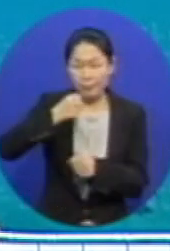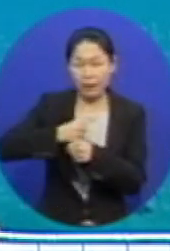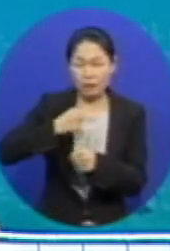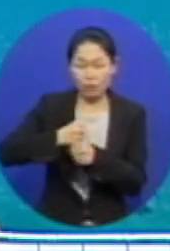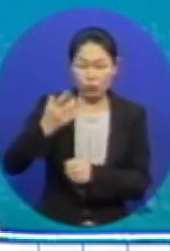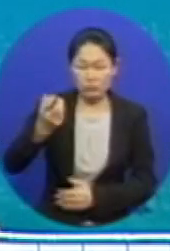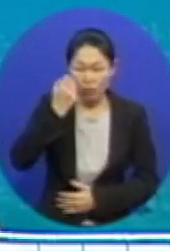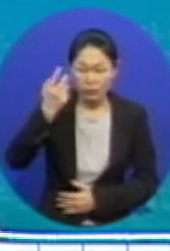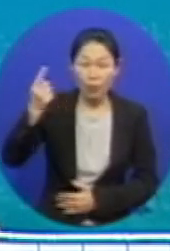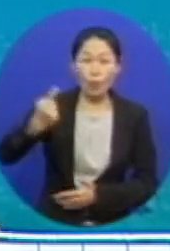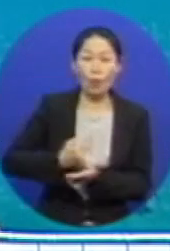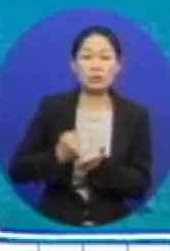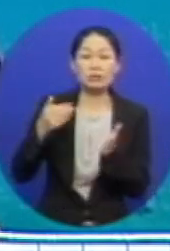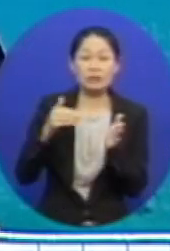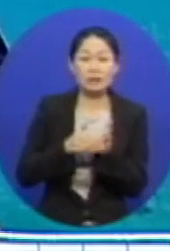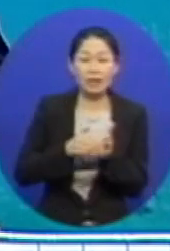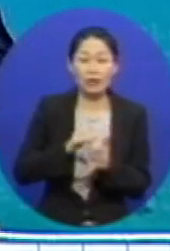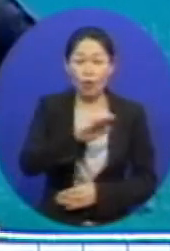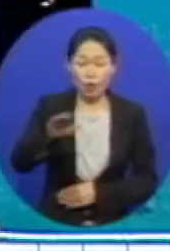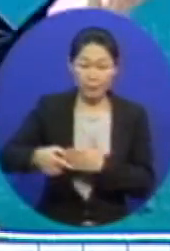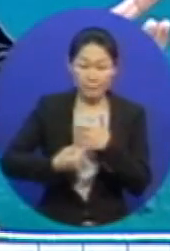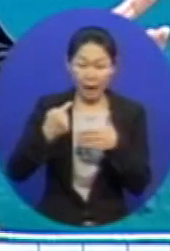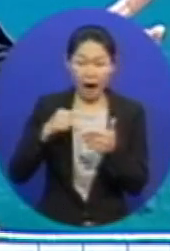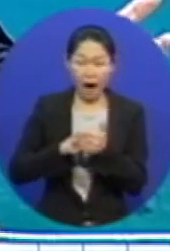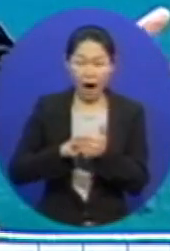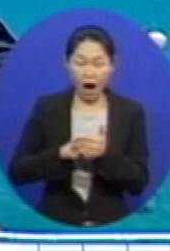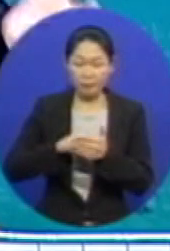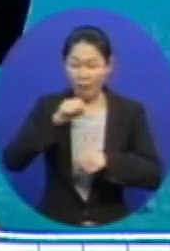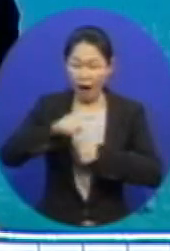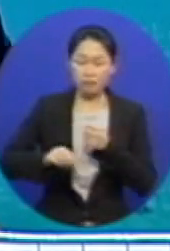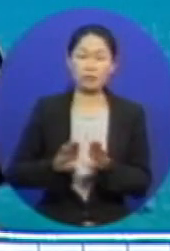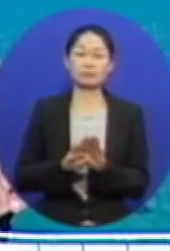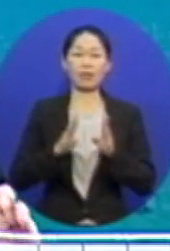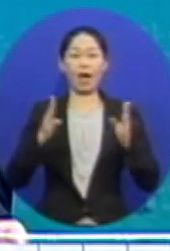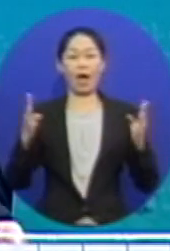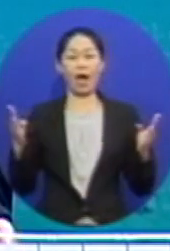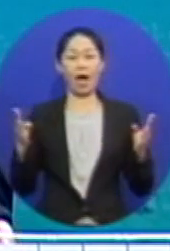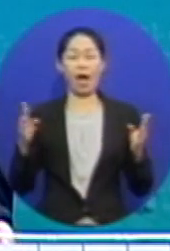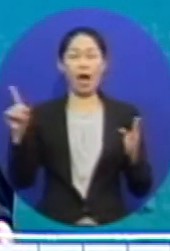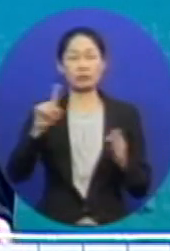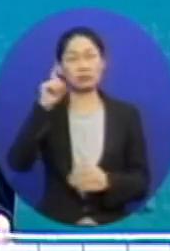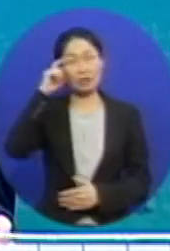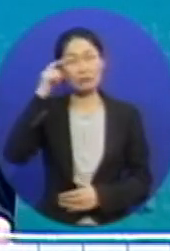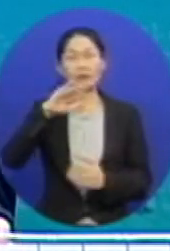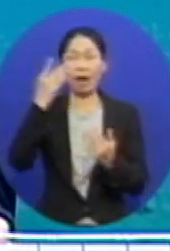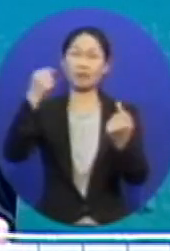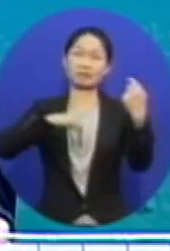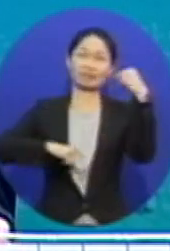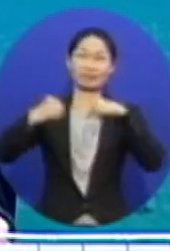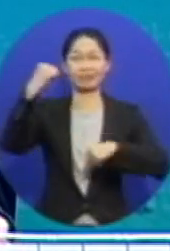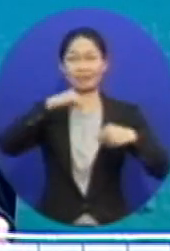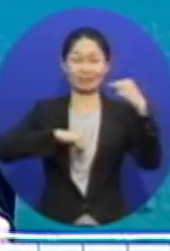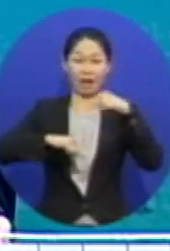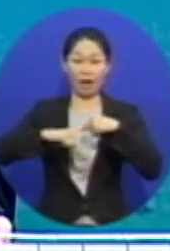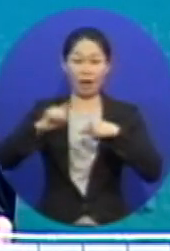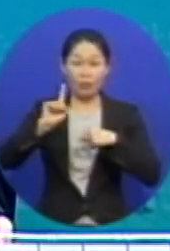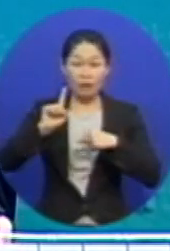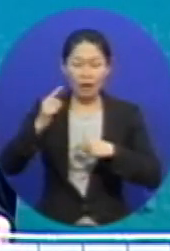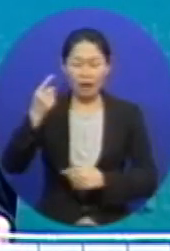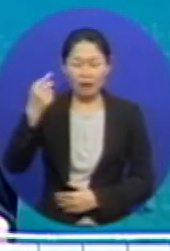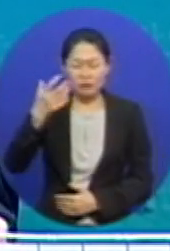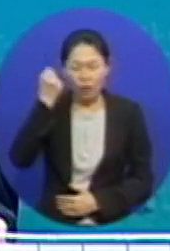성령님이 오셨는데 여러분이 마음을 아무렇게나 열어 놓고 무슨 생각이 나다 받아들인 2 성령님이 근심